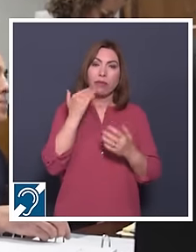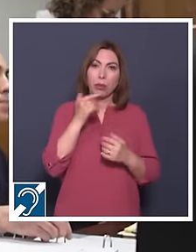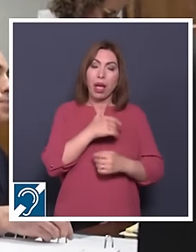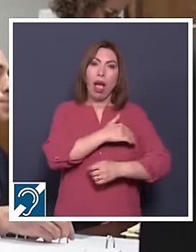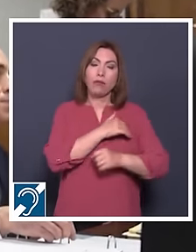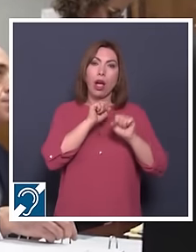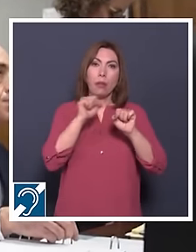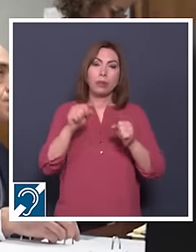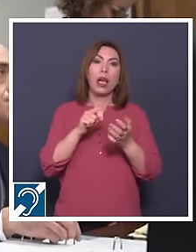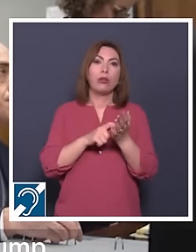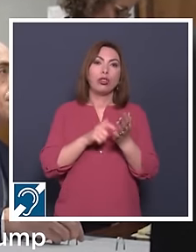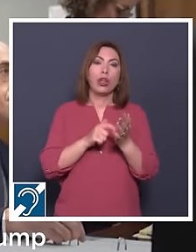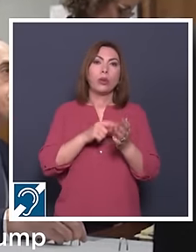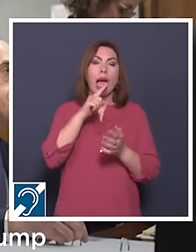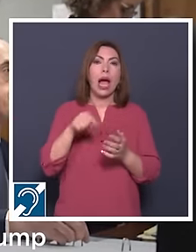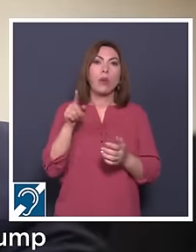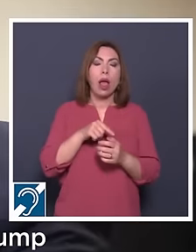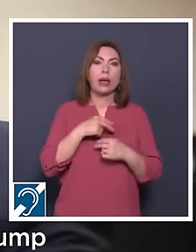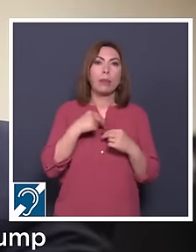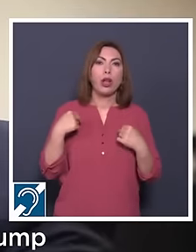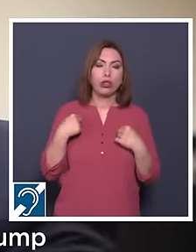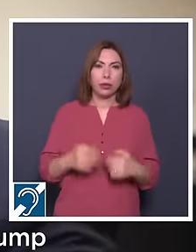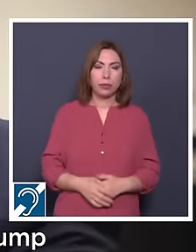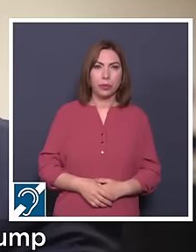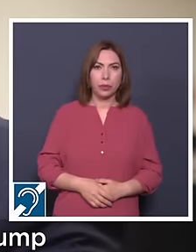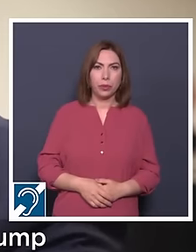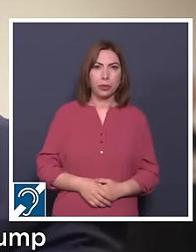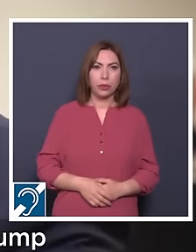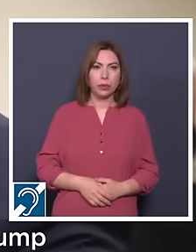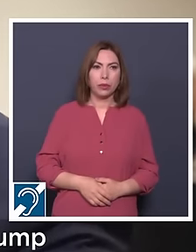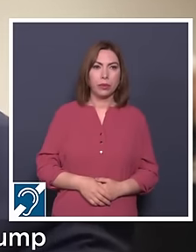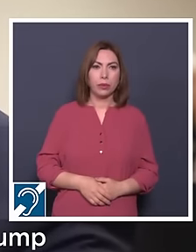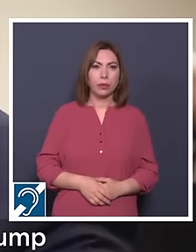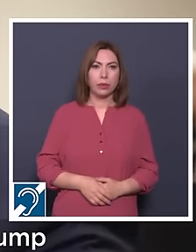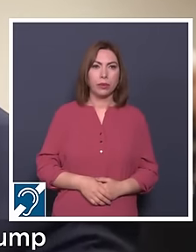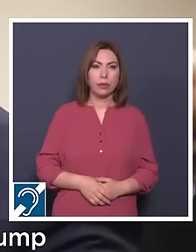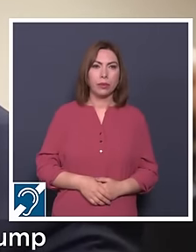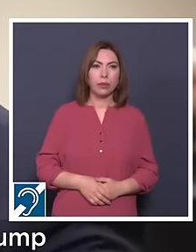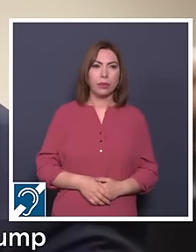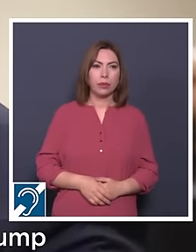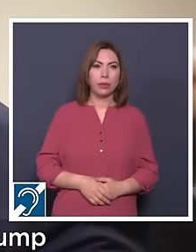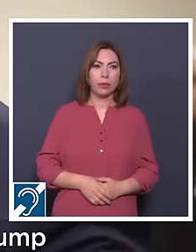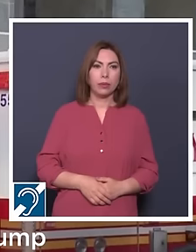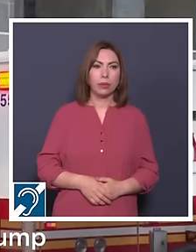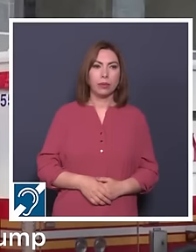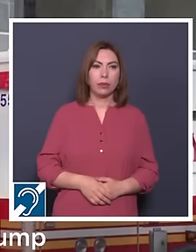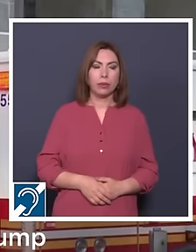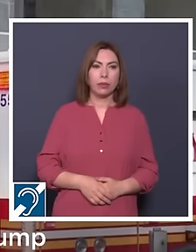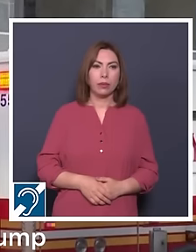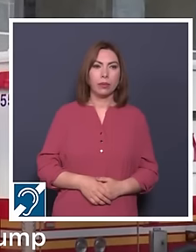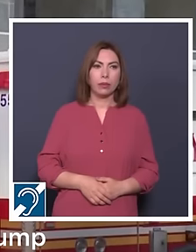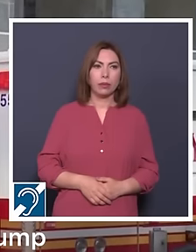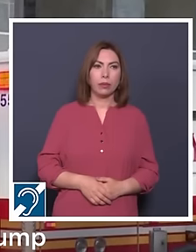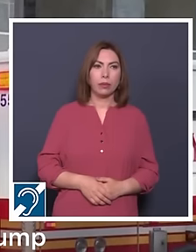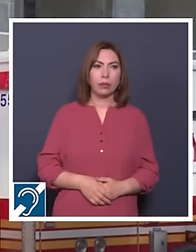cerut chiar anularea procesului. Several times during her testimony, Trump's lawyers objected when they felt that she